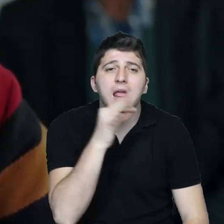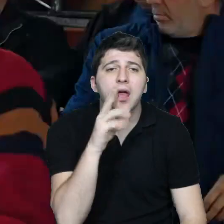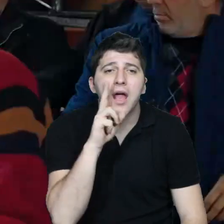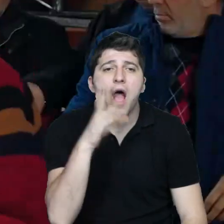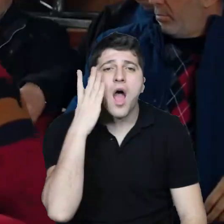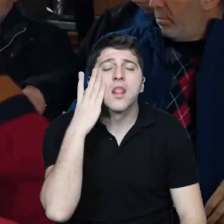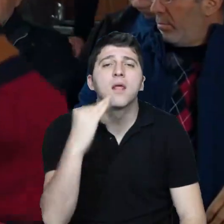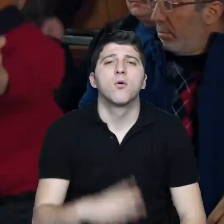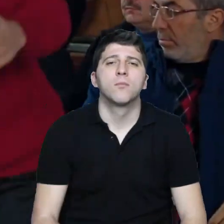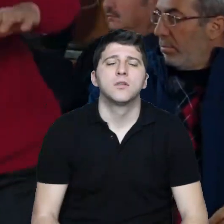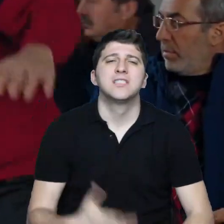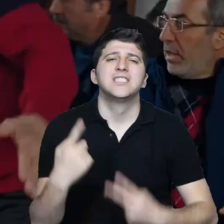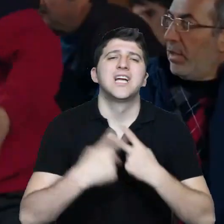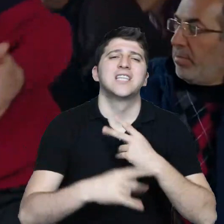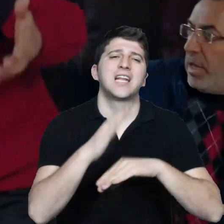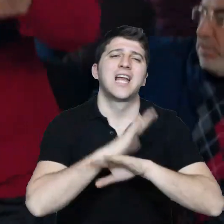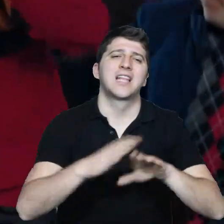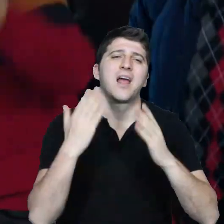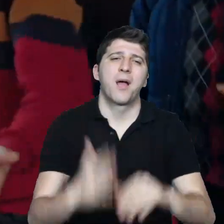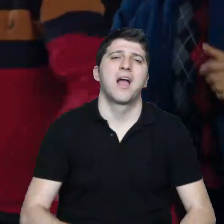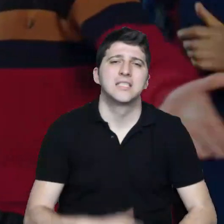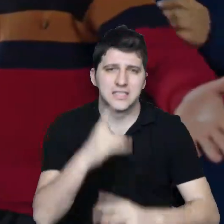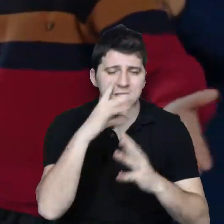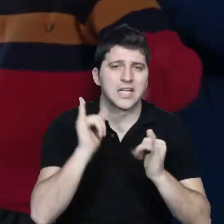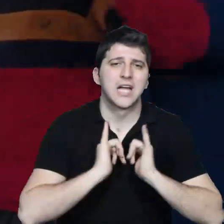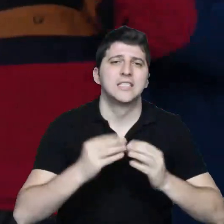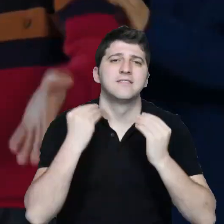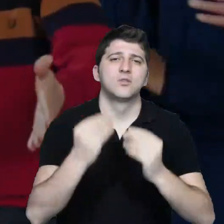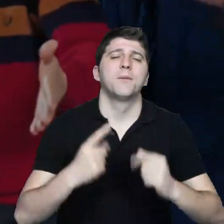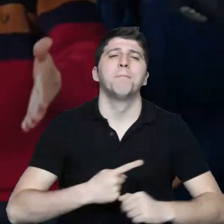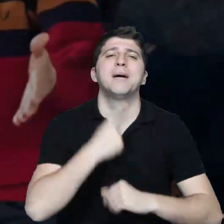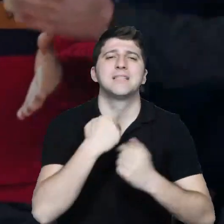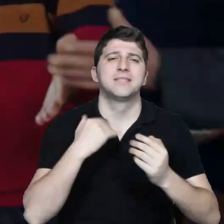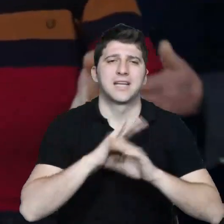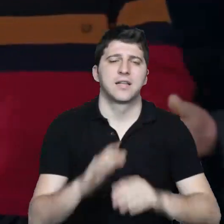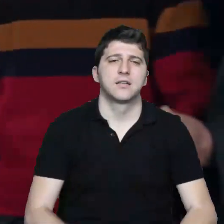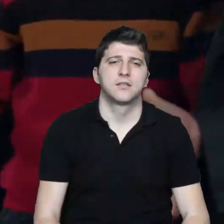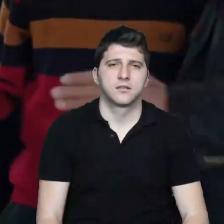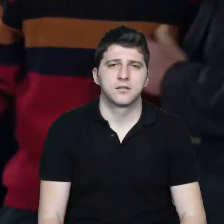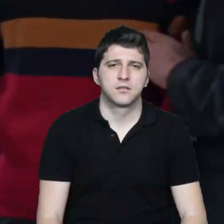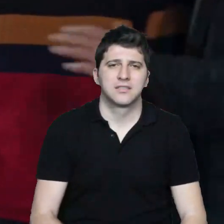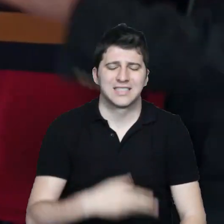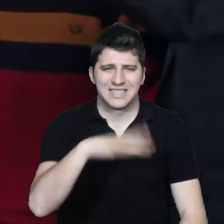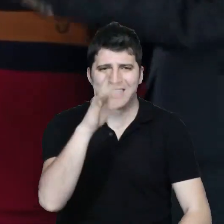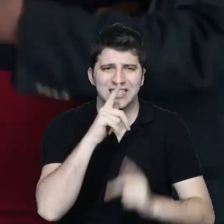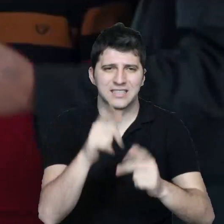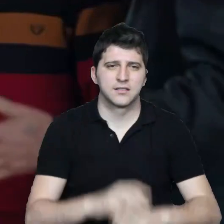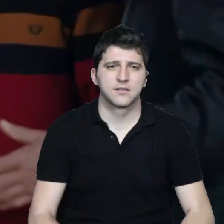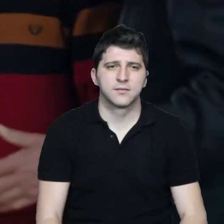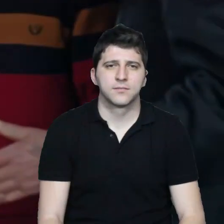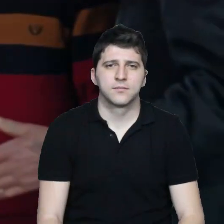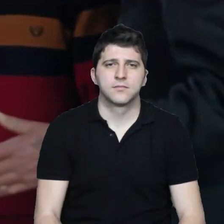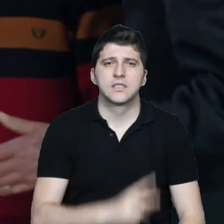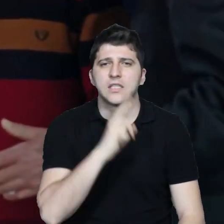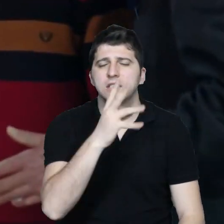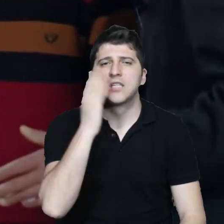mu beni ya? Ya Yaşar yeter artık ama ha. İnsanlığı rahatsız ediyorsun. Bıktırdın yani ha. Yaşar sıvıştı. Herkes ayağa kalkmış,